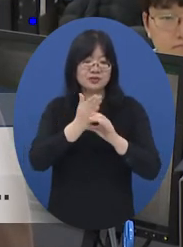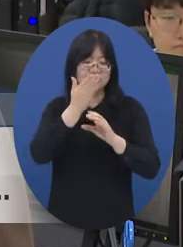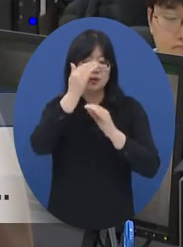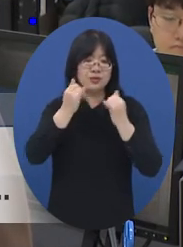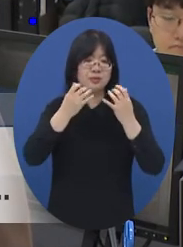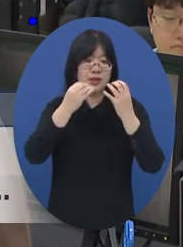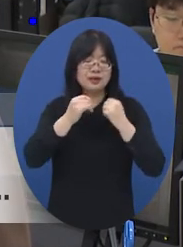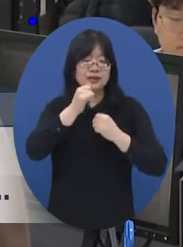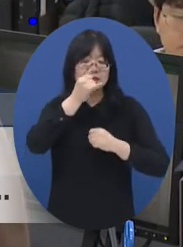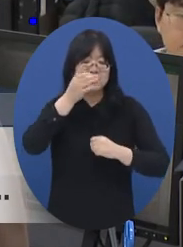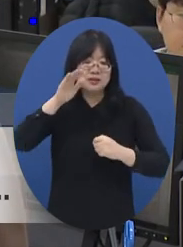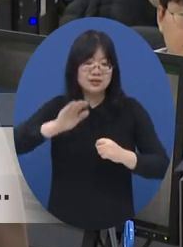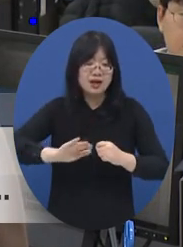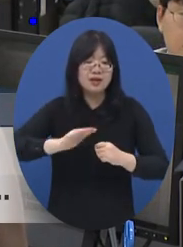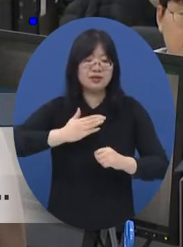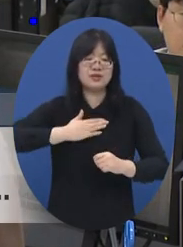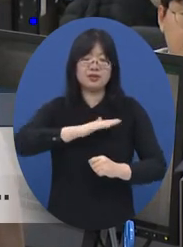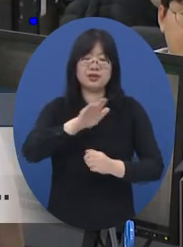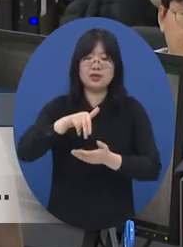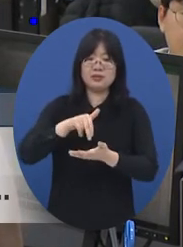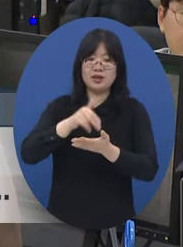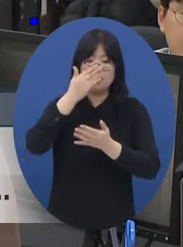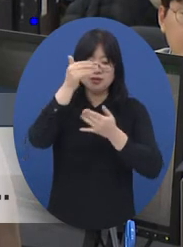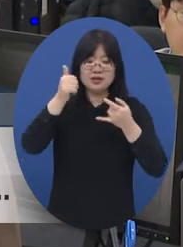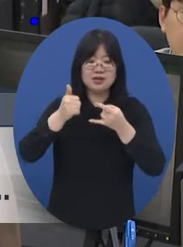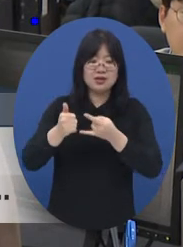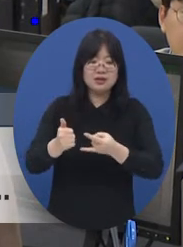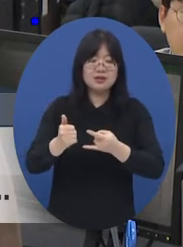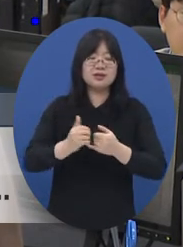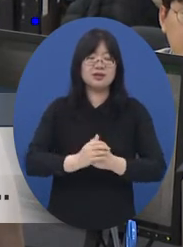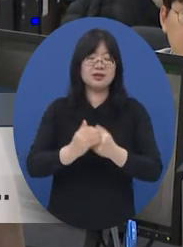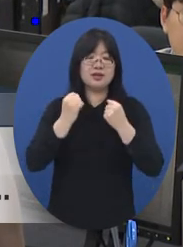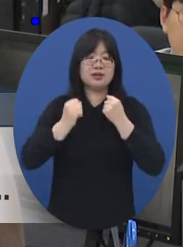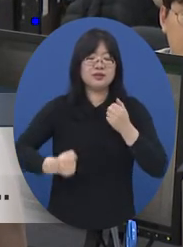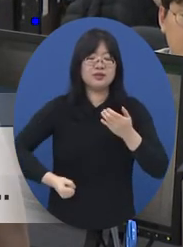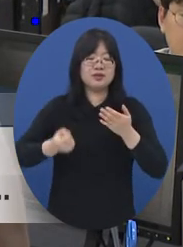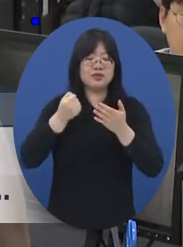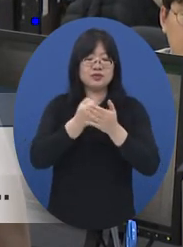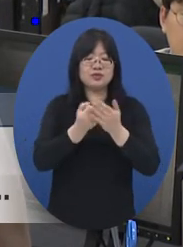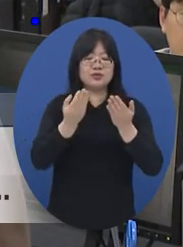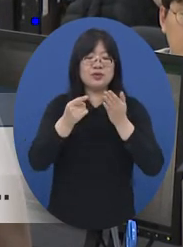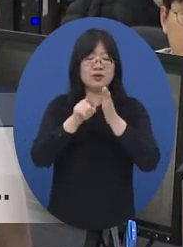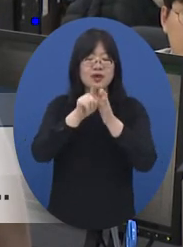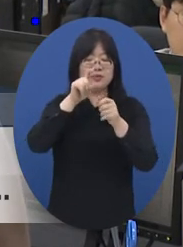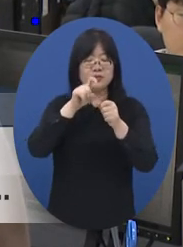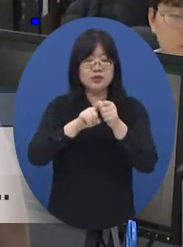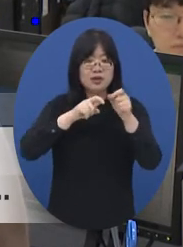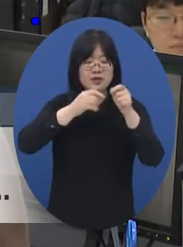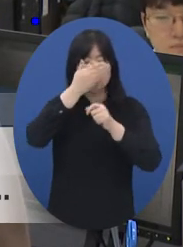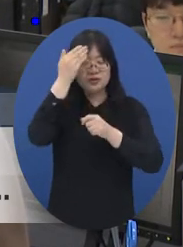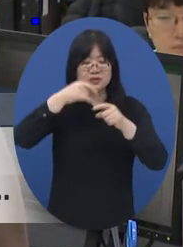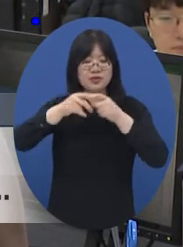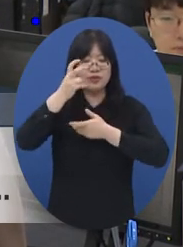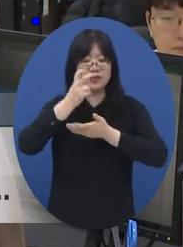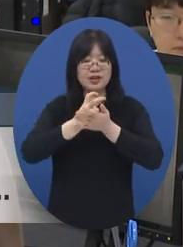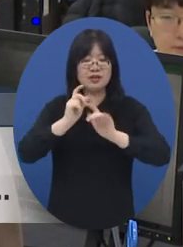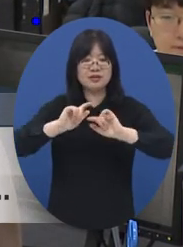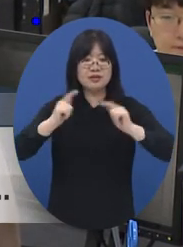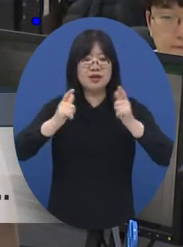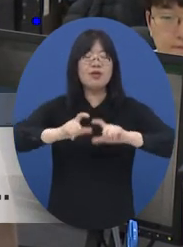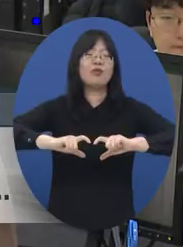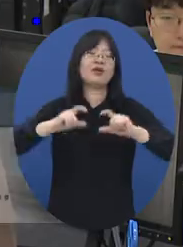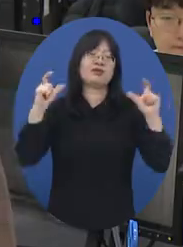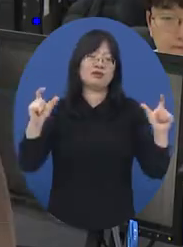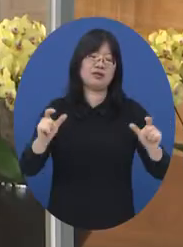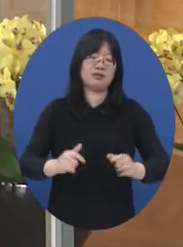청년들이 많고 난이 있는데 저희들이 그 청년들에게 심 가 용기를 주기 위해서 청년 정책들을